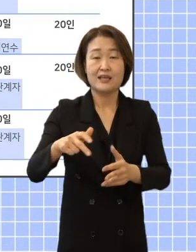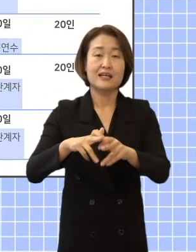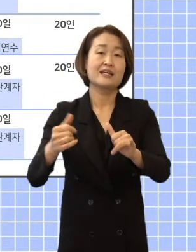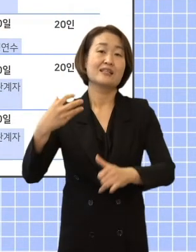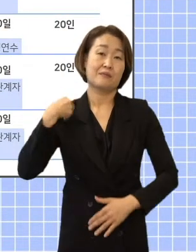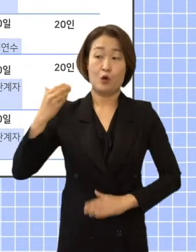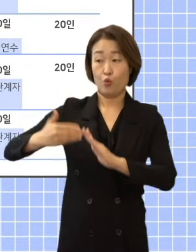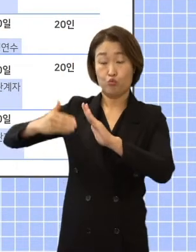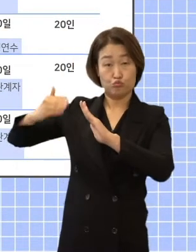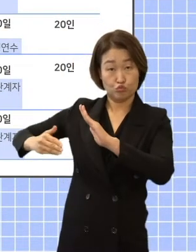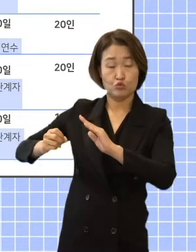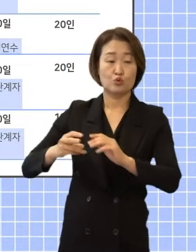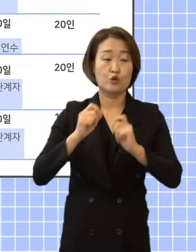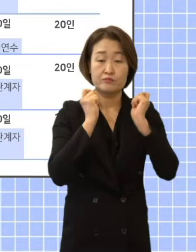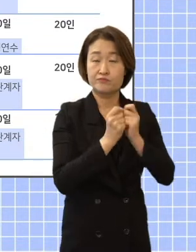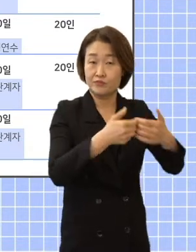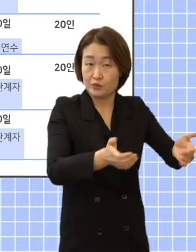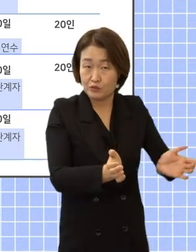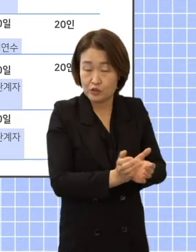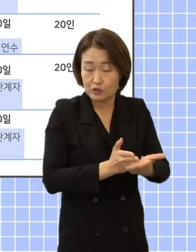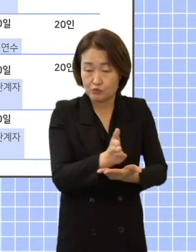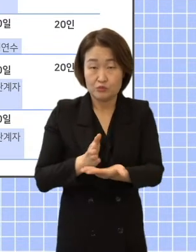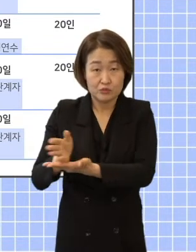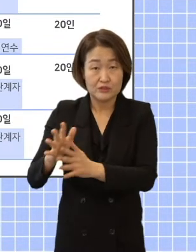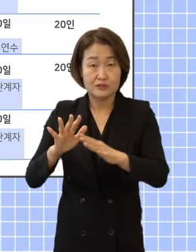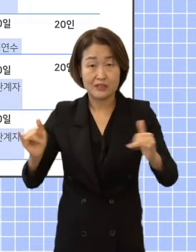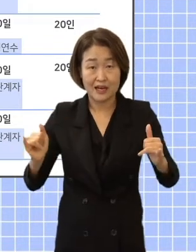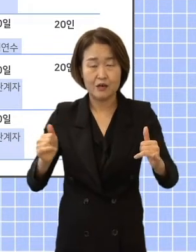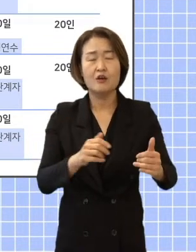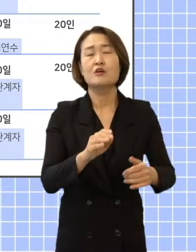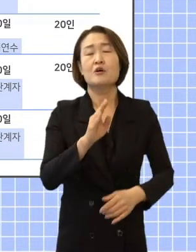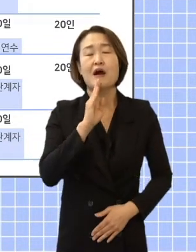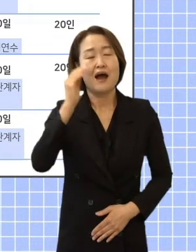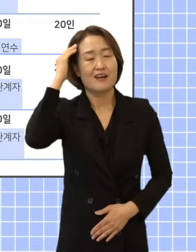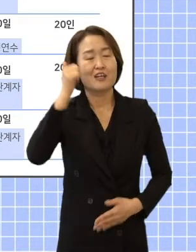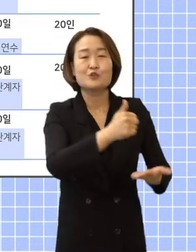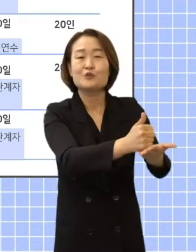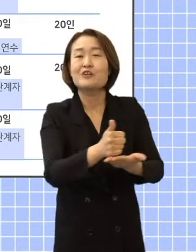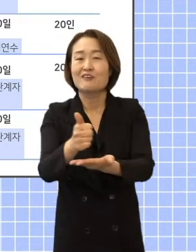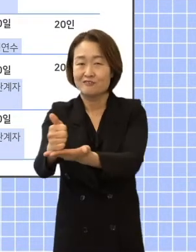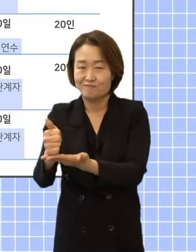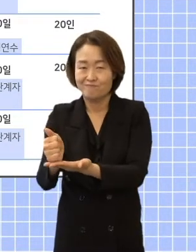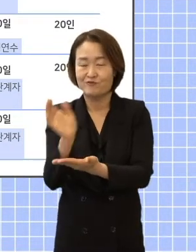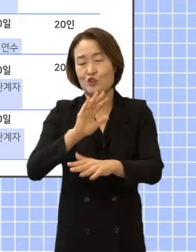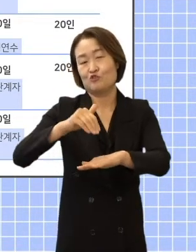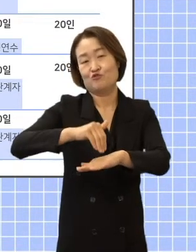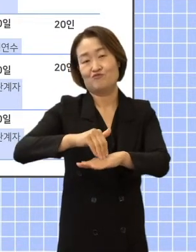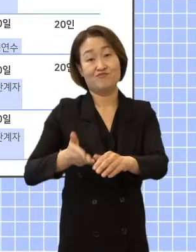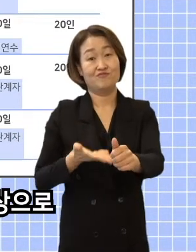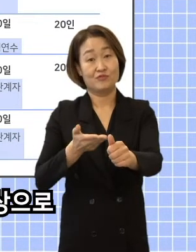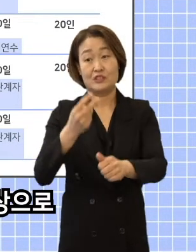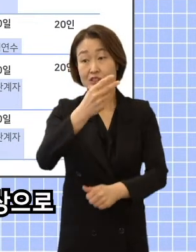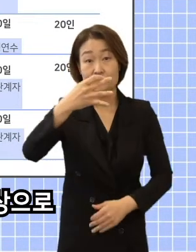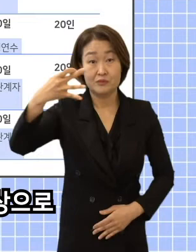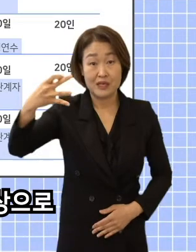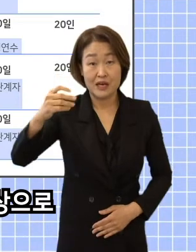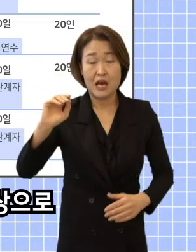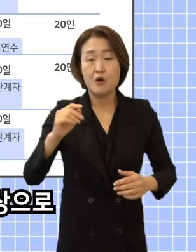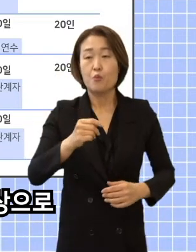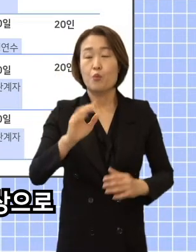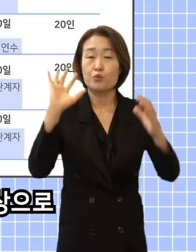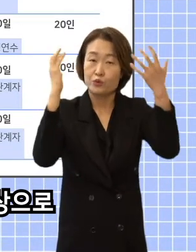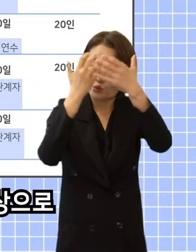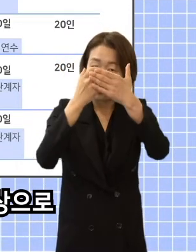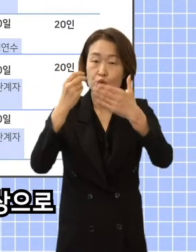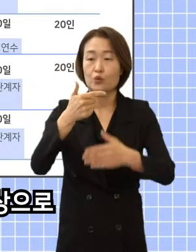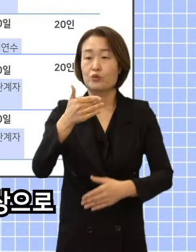지역 장애 담당 부처 공무원 및 민간 전문가를 대상으로 국내 초청 연수를 진행하는 사업입니다.